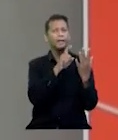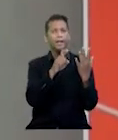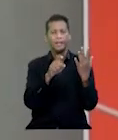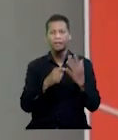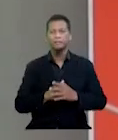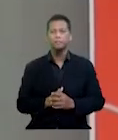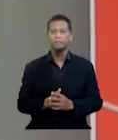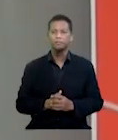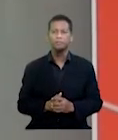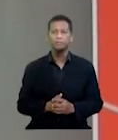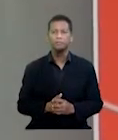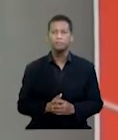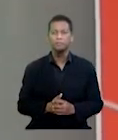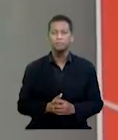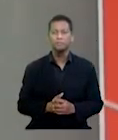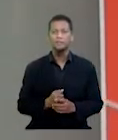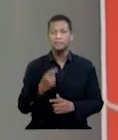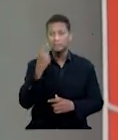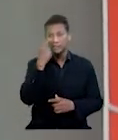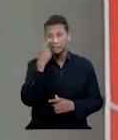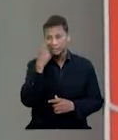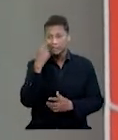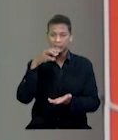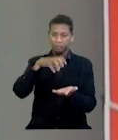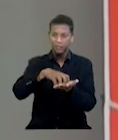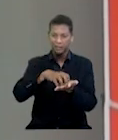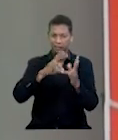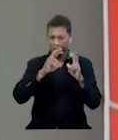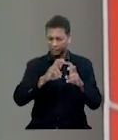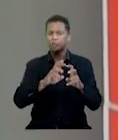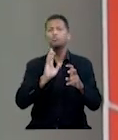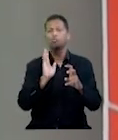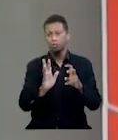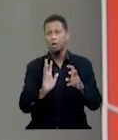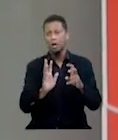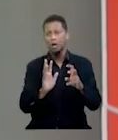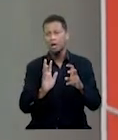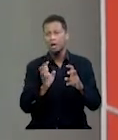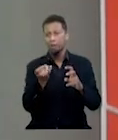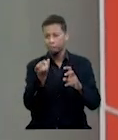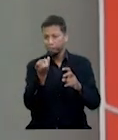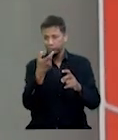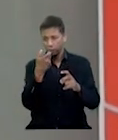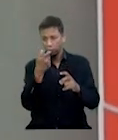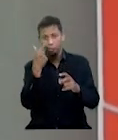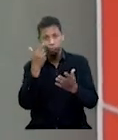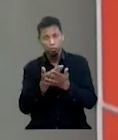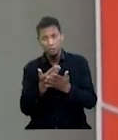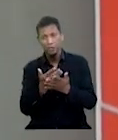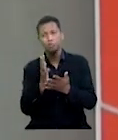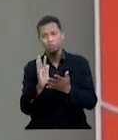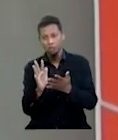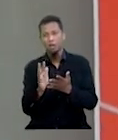dan memeriksa saksi-saksi. Artinya logam tersebut sudah diserahkan ke Puslapor atau seperti apa? Logam masih